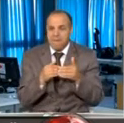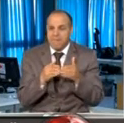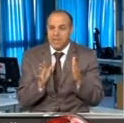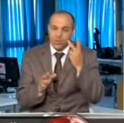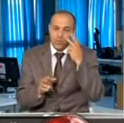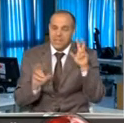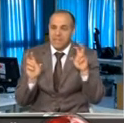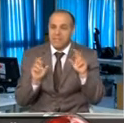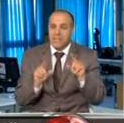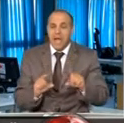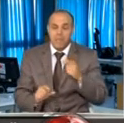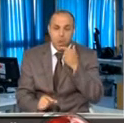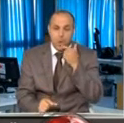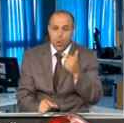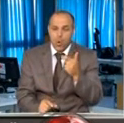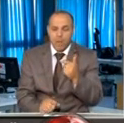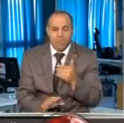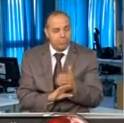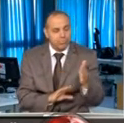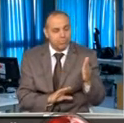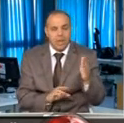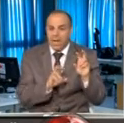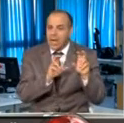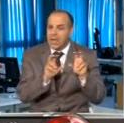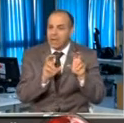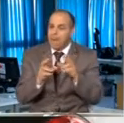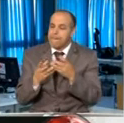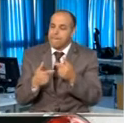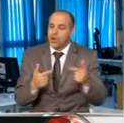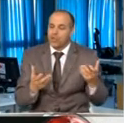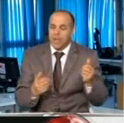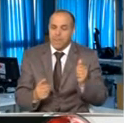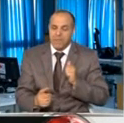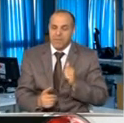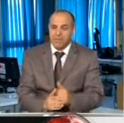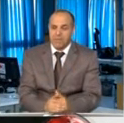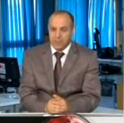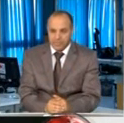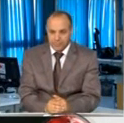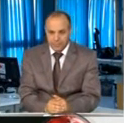المشهد التلفزي العالمي لتتعدد القنوات التلفزية الخاصة.